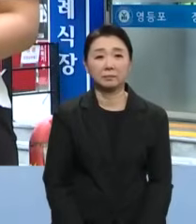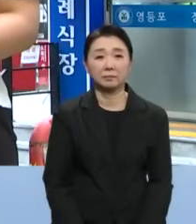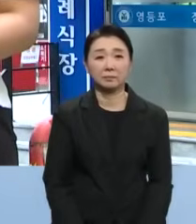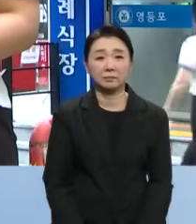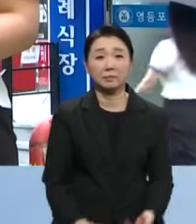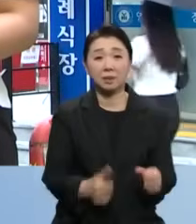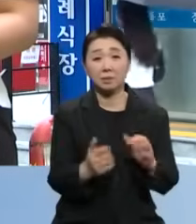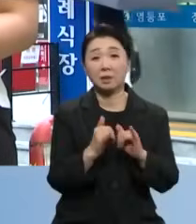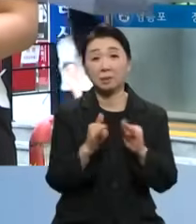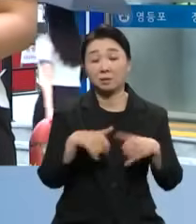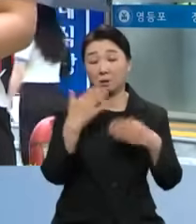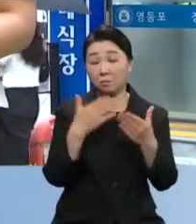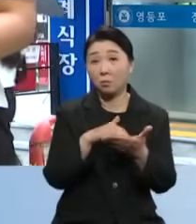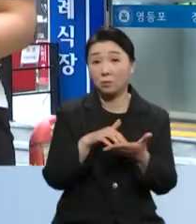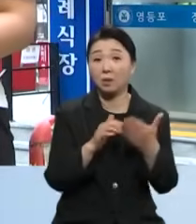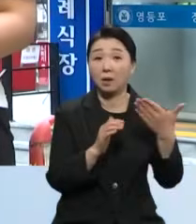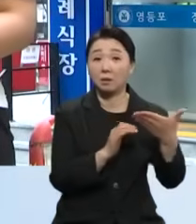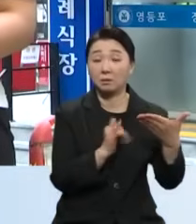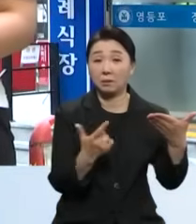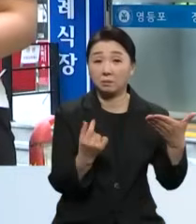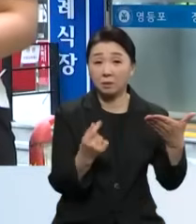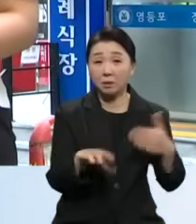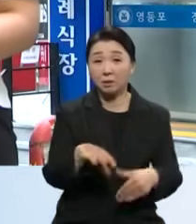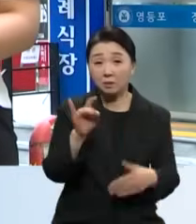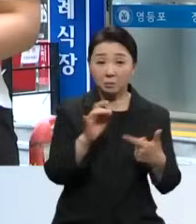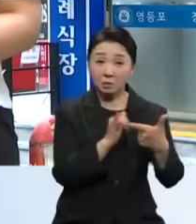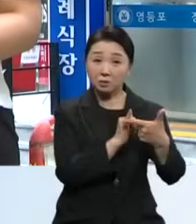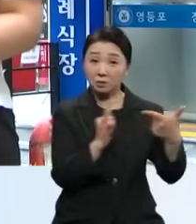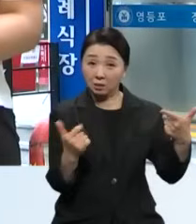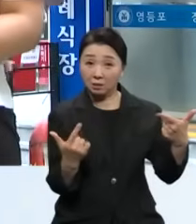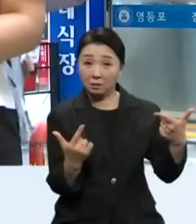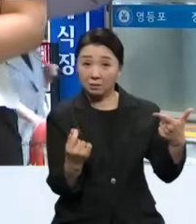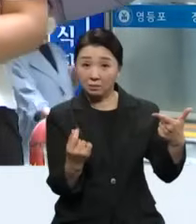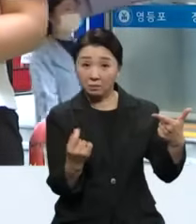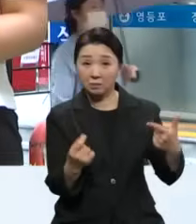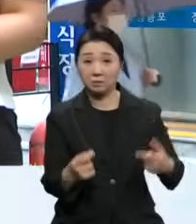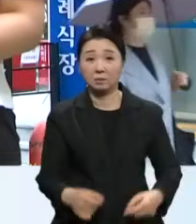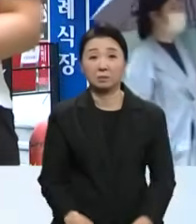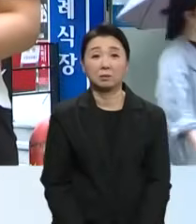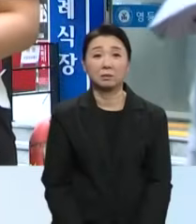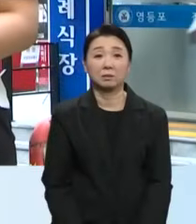네, 사망자는 모두 9명인데 처음에는 6명으로 알려졌었죠?